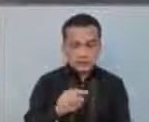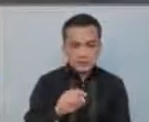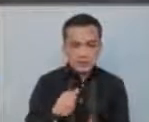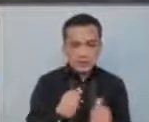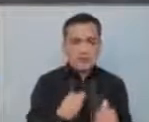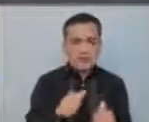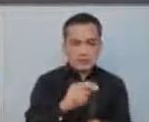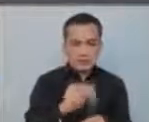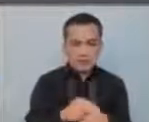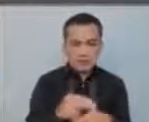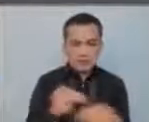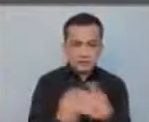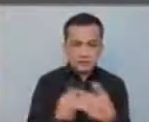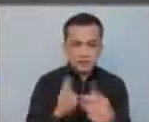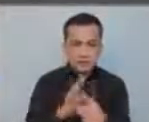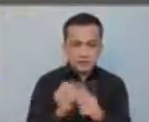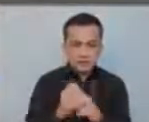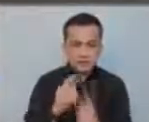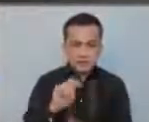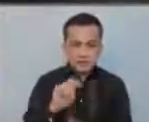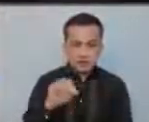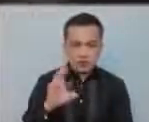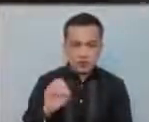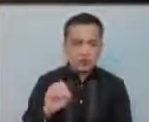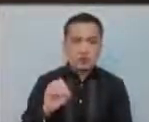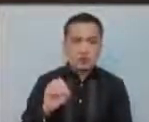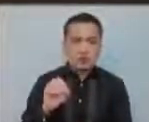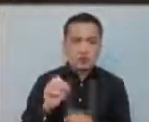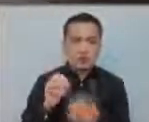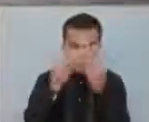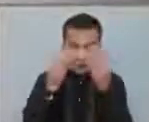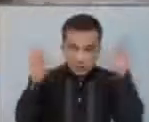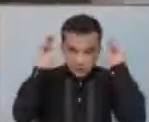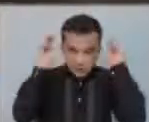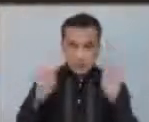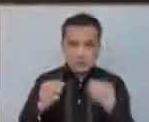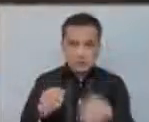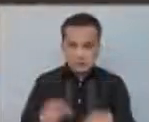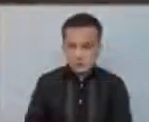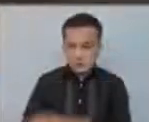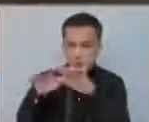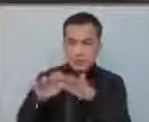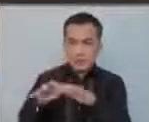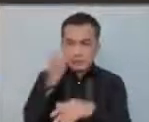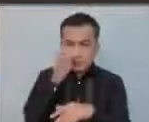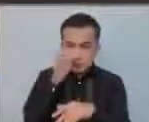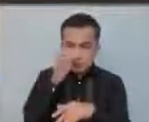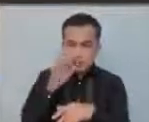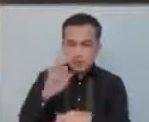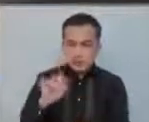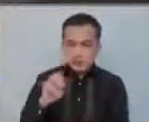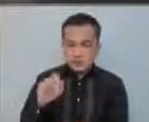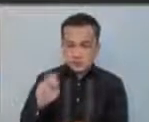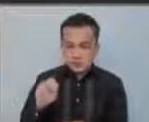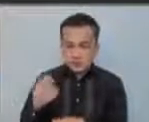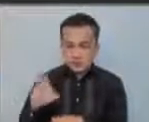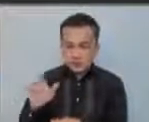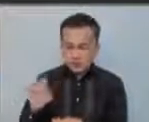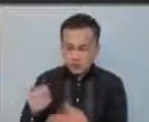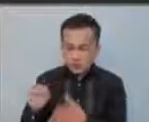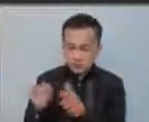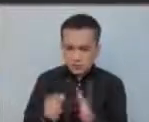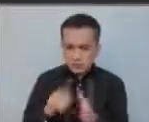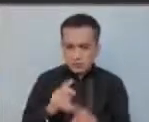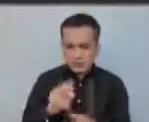Barangay Tipolo, Mandaue City. Binaha din ang mga kalsada sa downtown ng Cebu City, particular sa Colon, Manalili at Pilaes